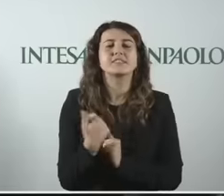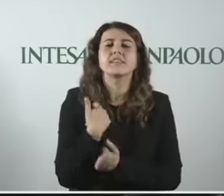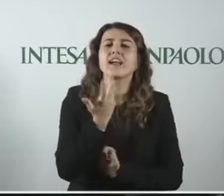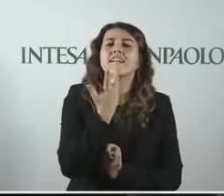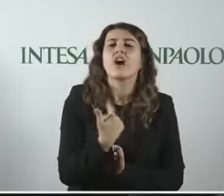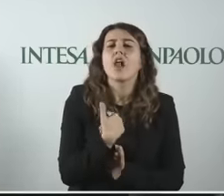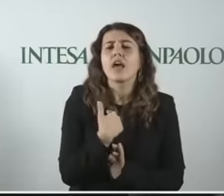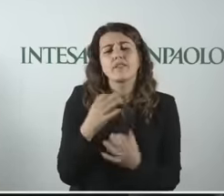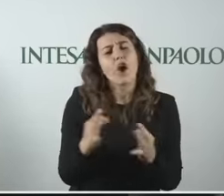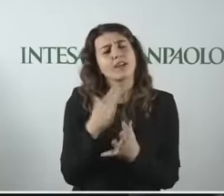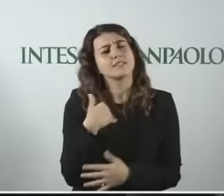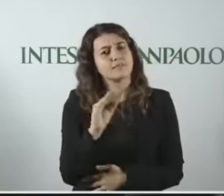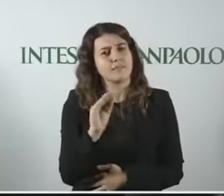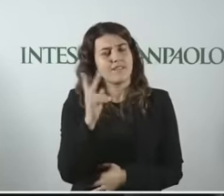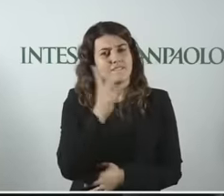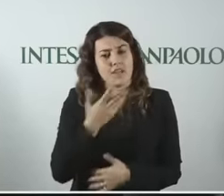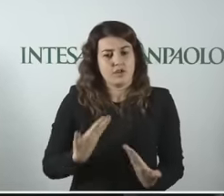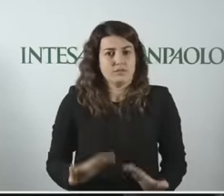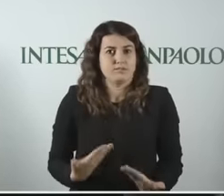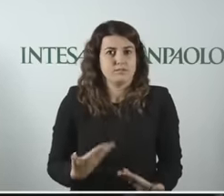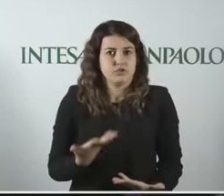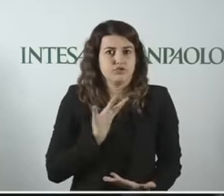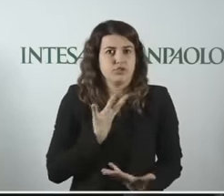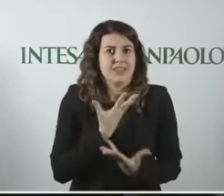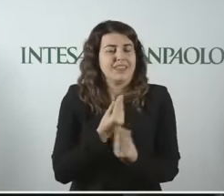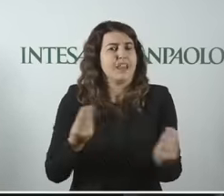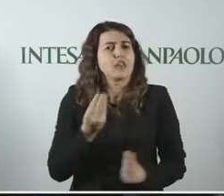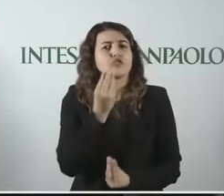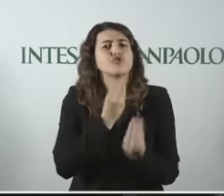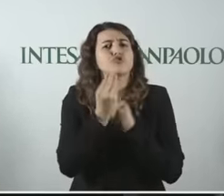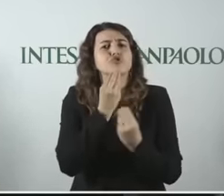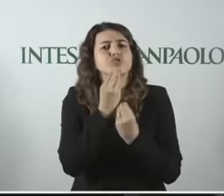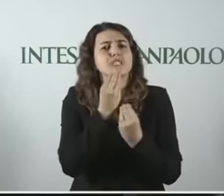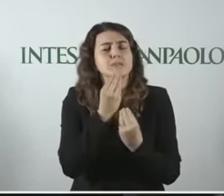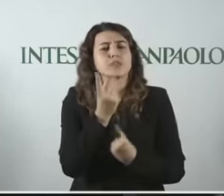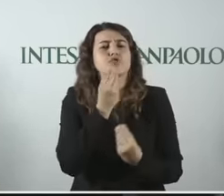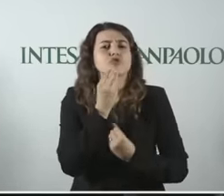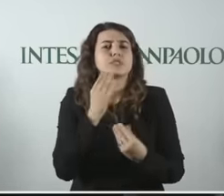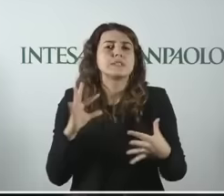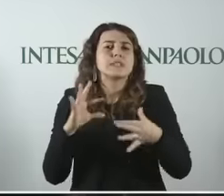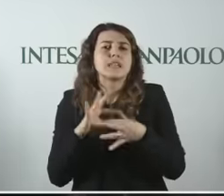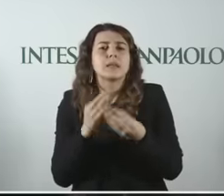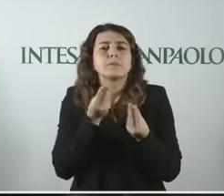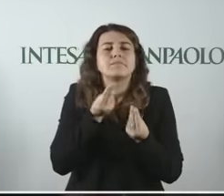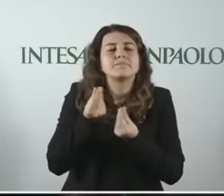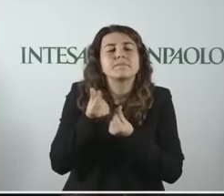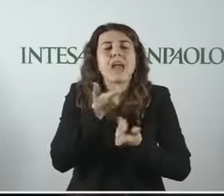chiedere visto che al giorno d'oggi Ci sono numerosi cibi che sono noti per le loro proprietà afrodisiache e che però